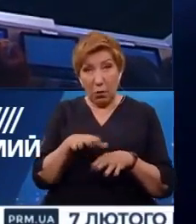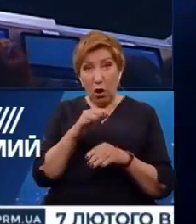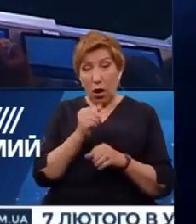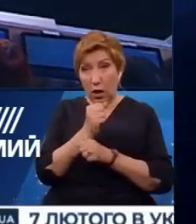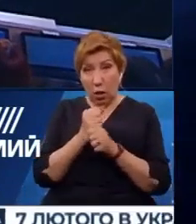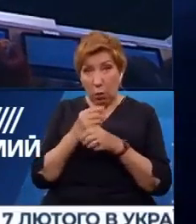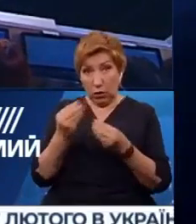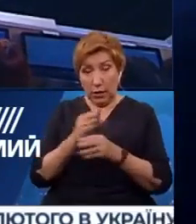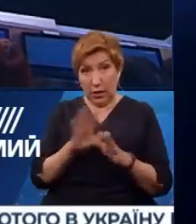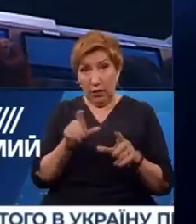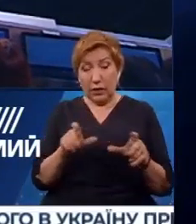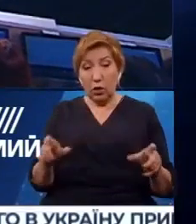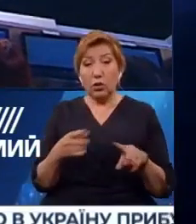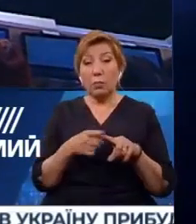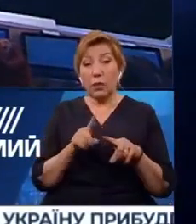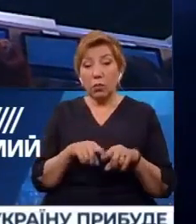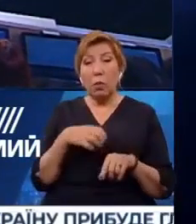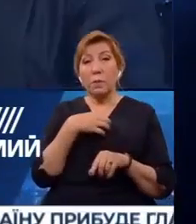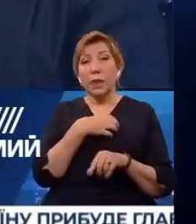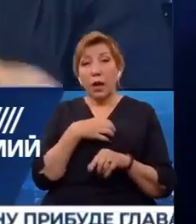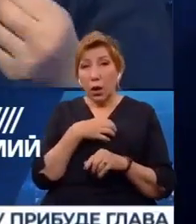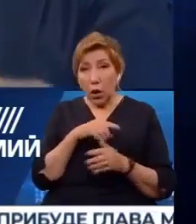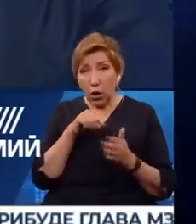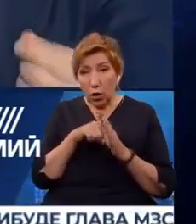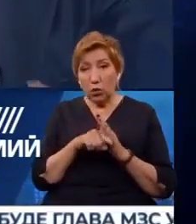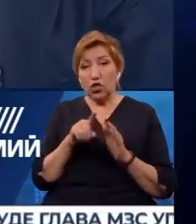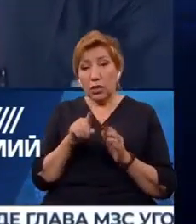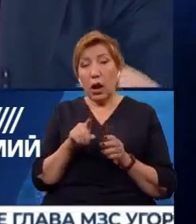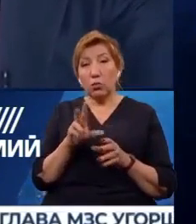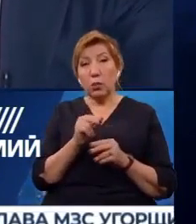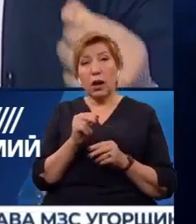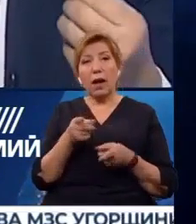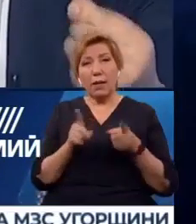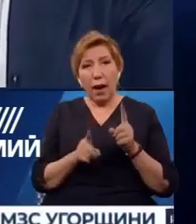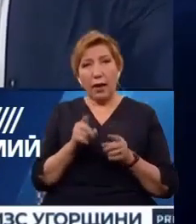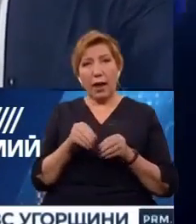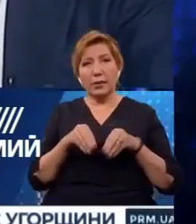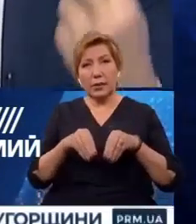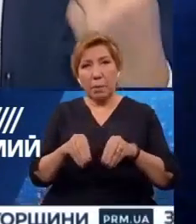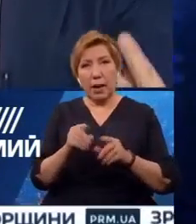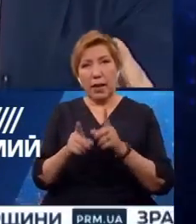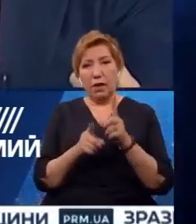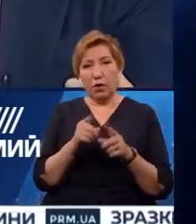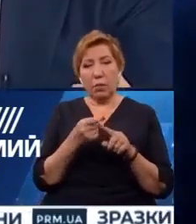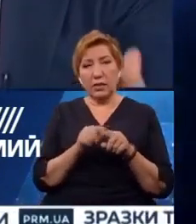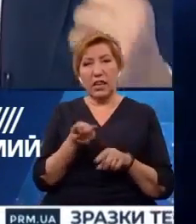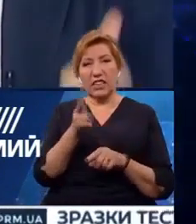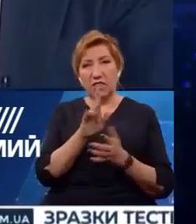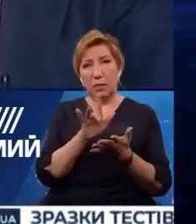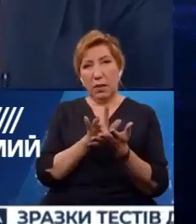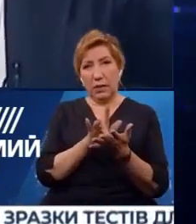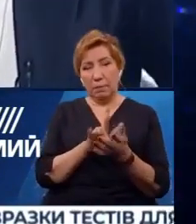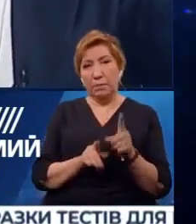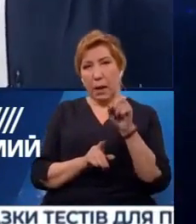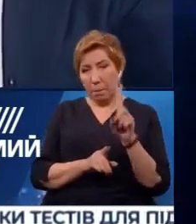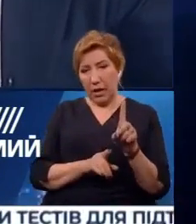не давати і так далі. Тому ключ до успіху, реальна земельна реформа, яка повинна бути, це дві головні мети.